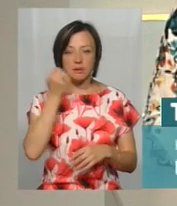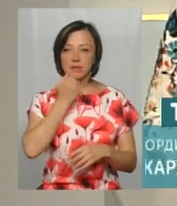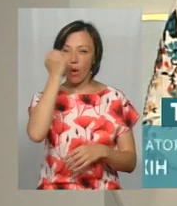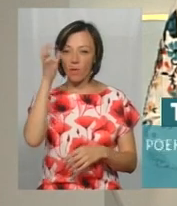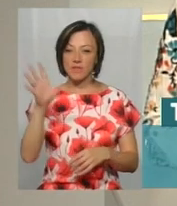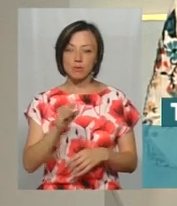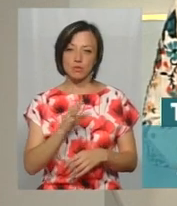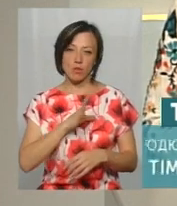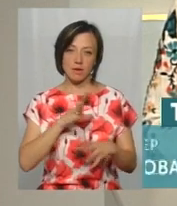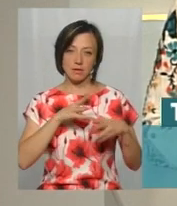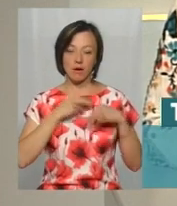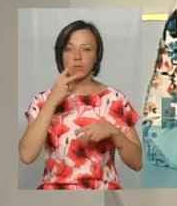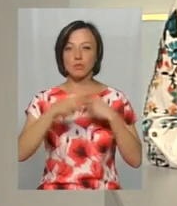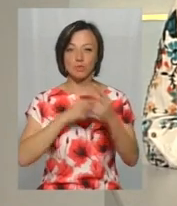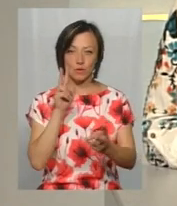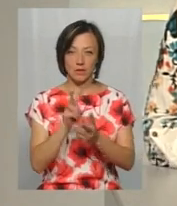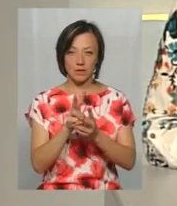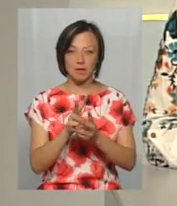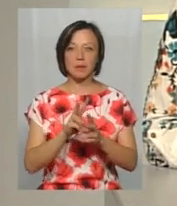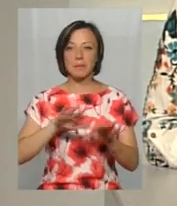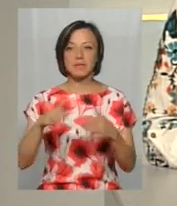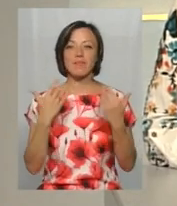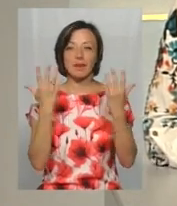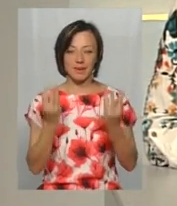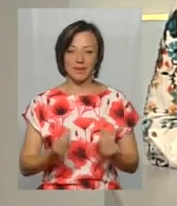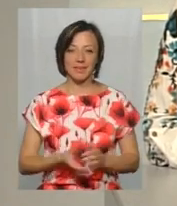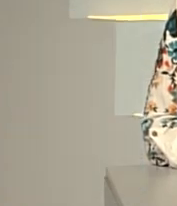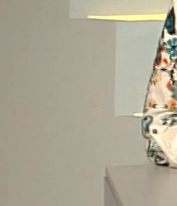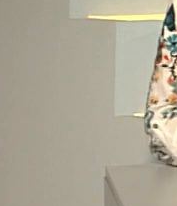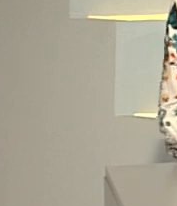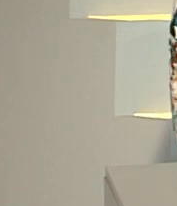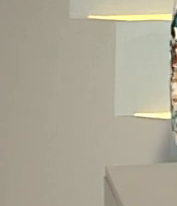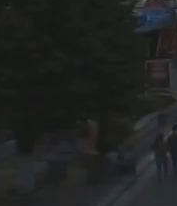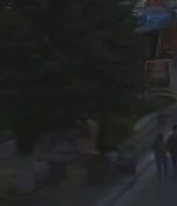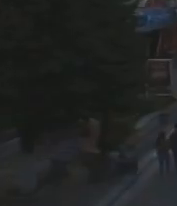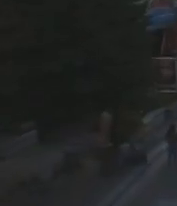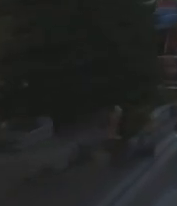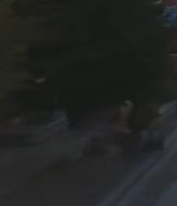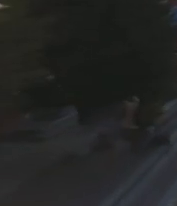Дякую всім, що були з нами. Побачимось уже після вихідних. Нехай щастить. До побачення.